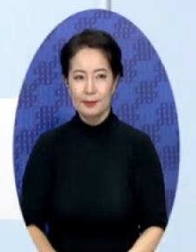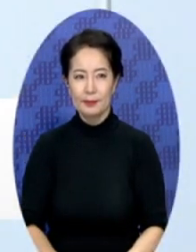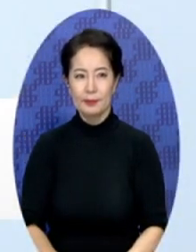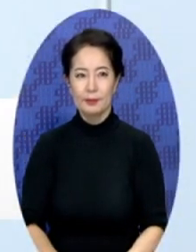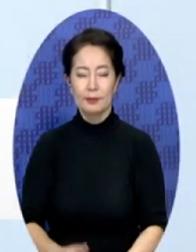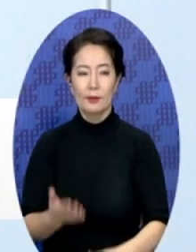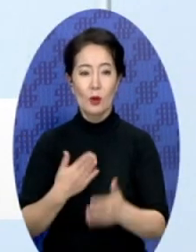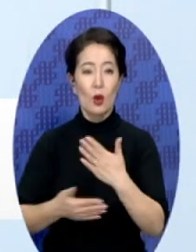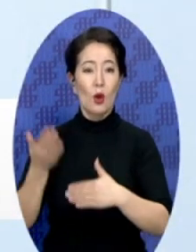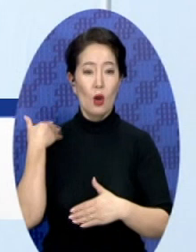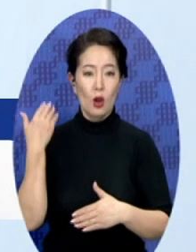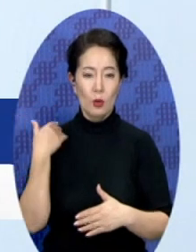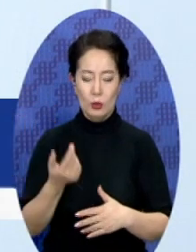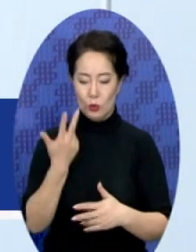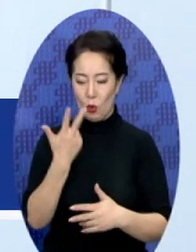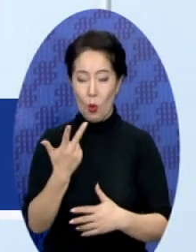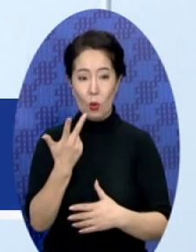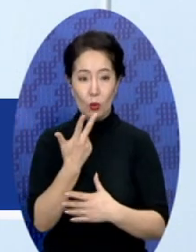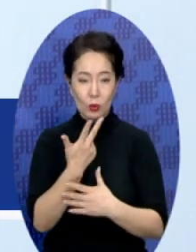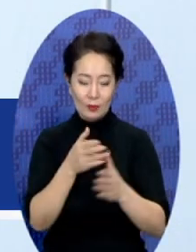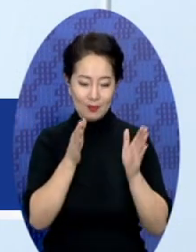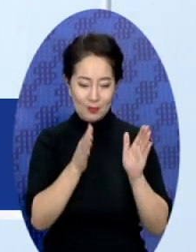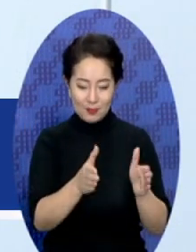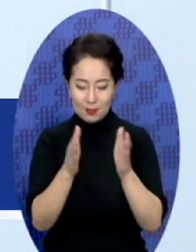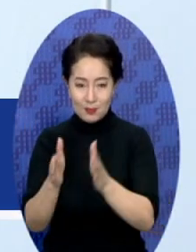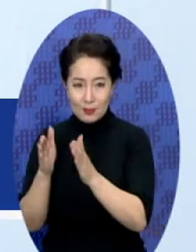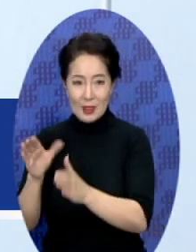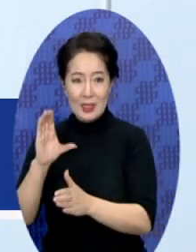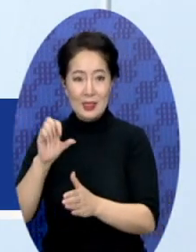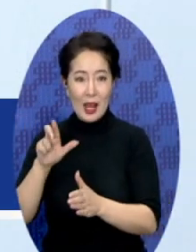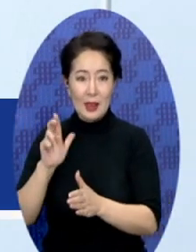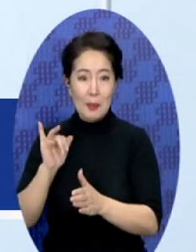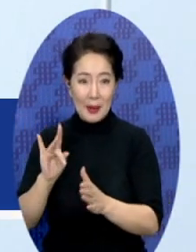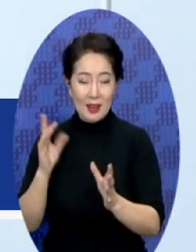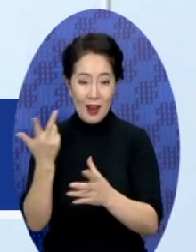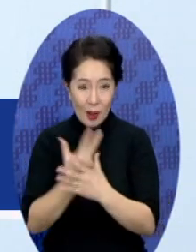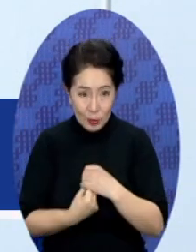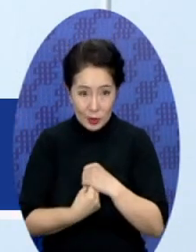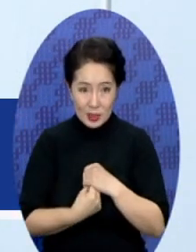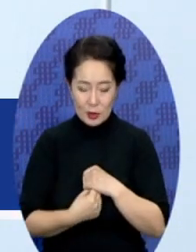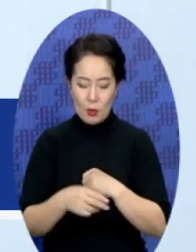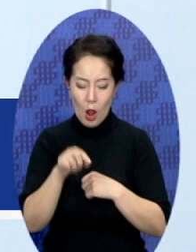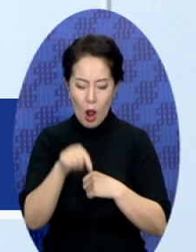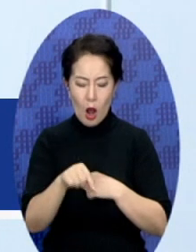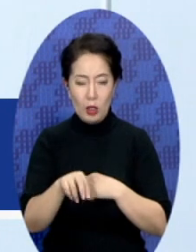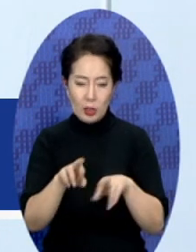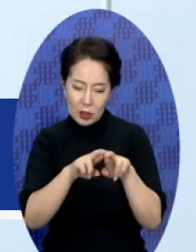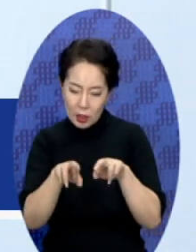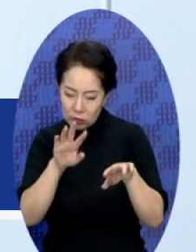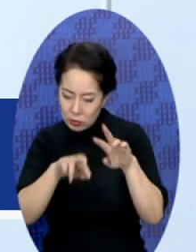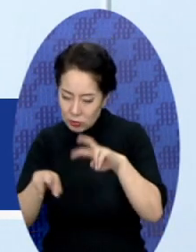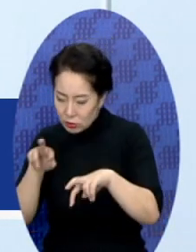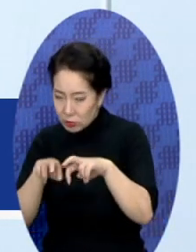Өмнө бидний зөвхөн 3 салбарыг хамруулж ирсэн бол одоо энэ салбаруудыг нэмээд ингээд ялгаруултыг ингээд тооцоод үчигэд бол